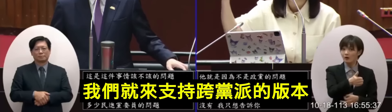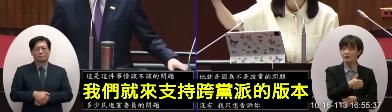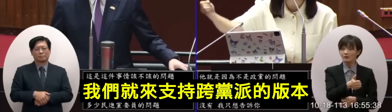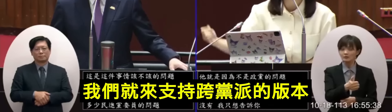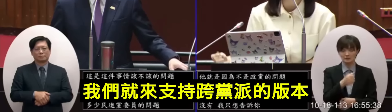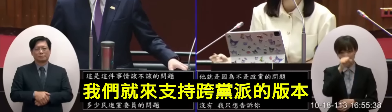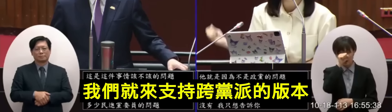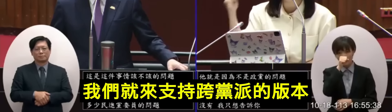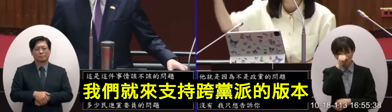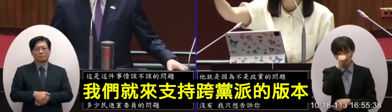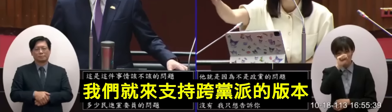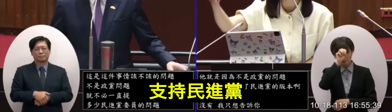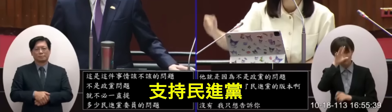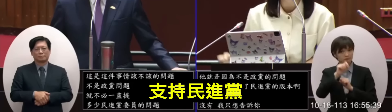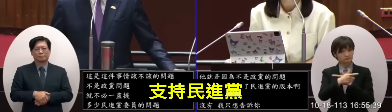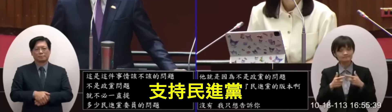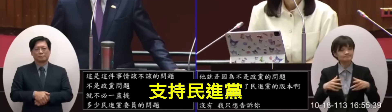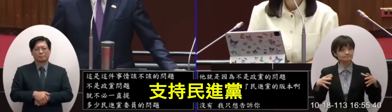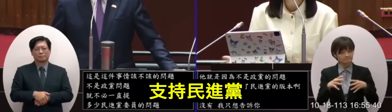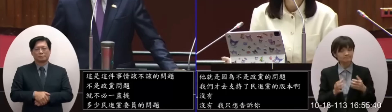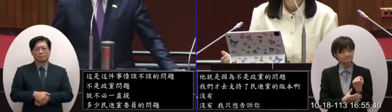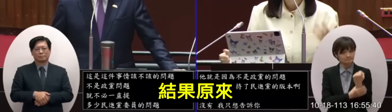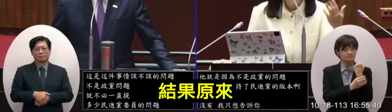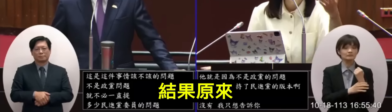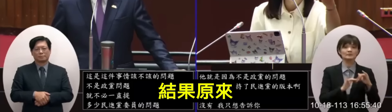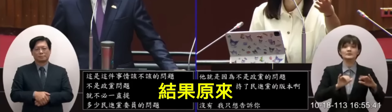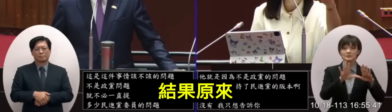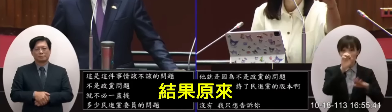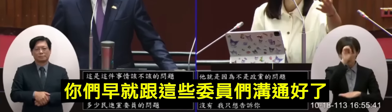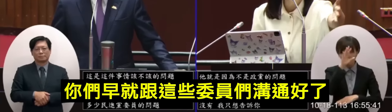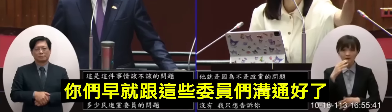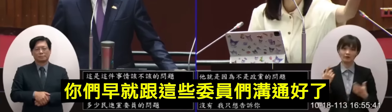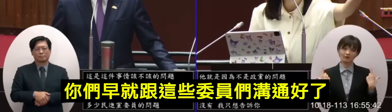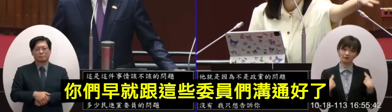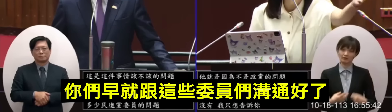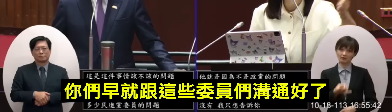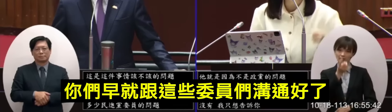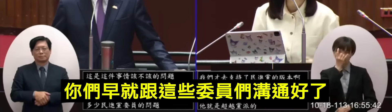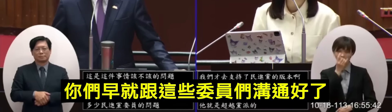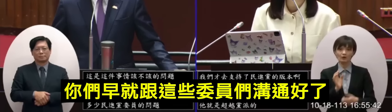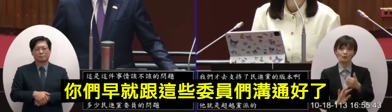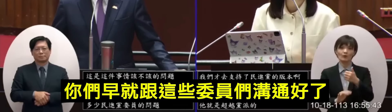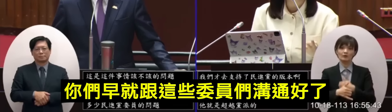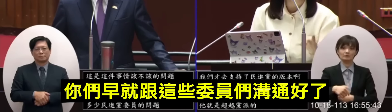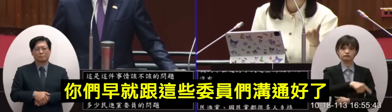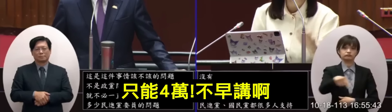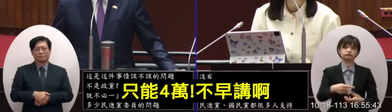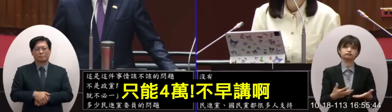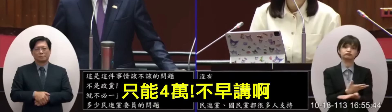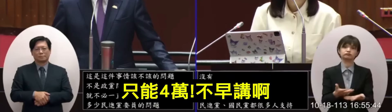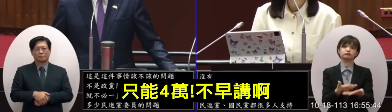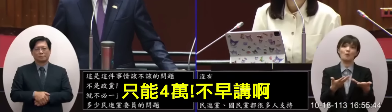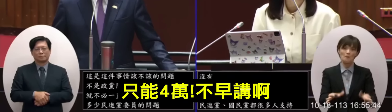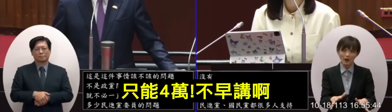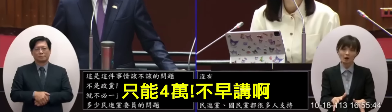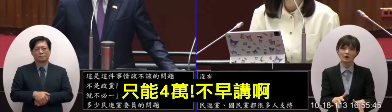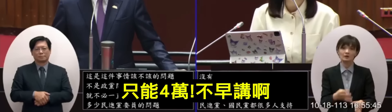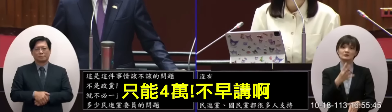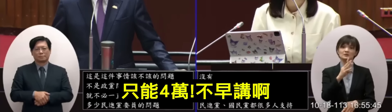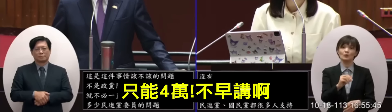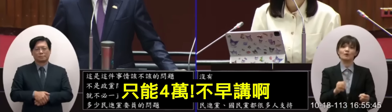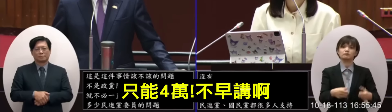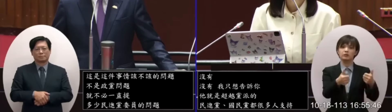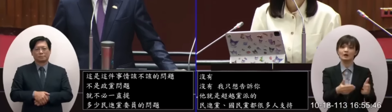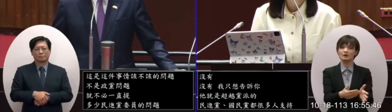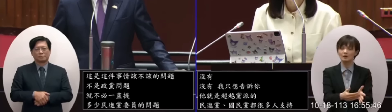持跨党派的版本，支持民进党。结果原来你们早就跟这些委员们沟通好了，只能40000，不早